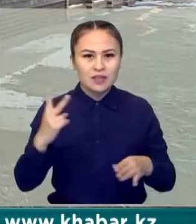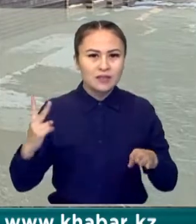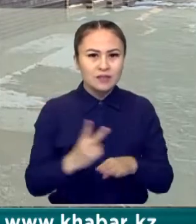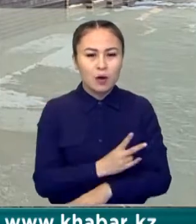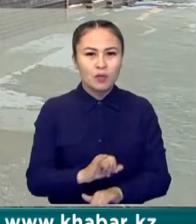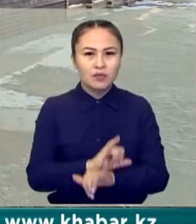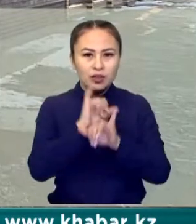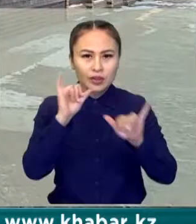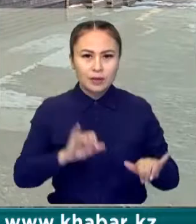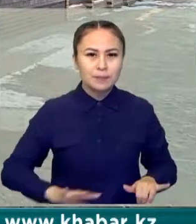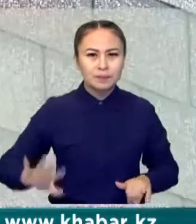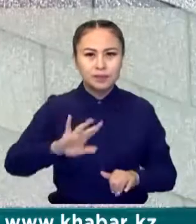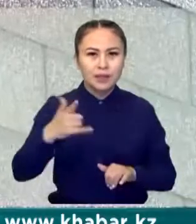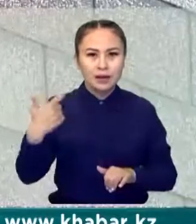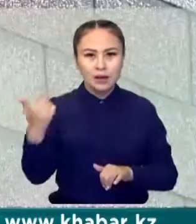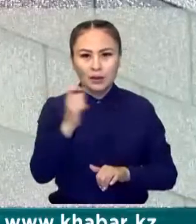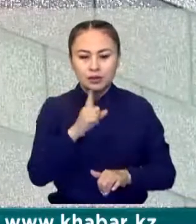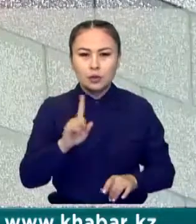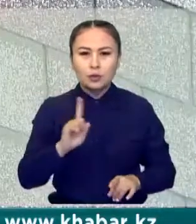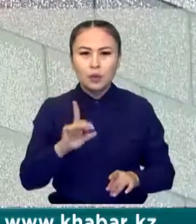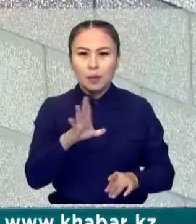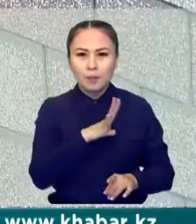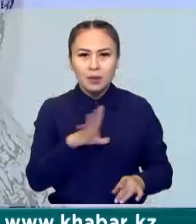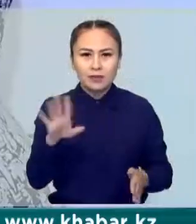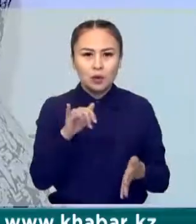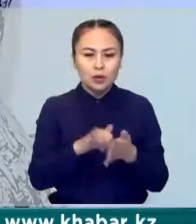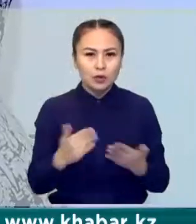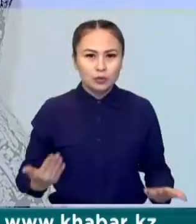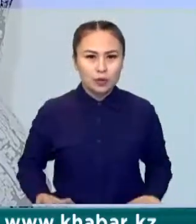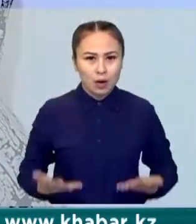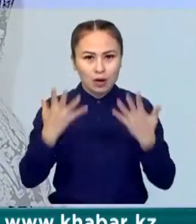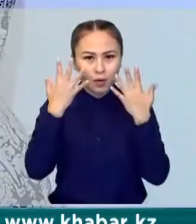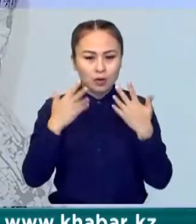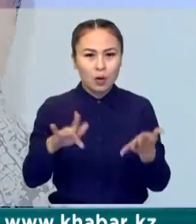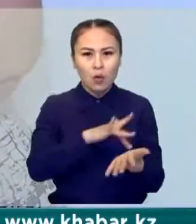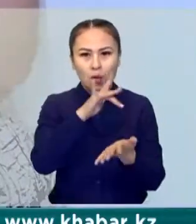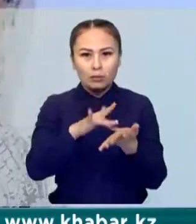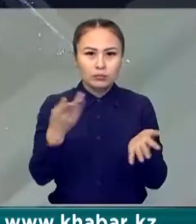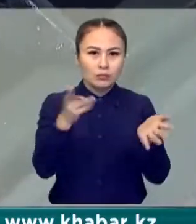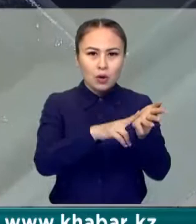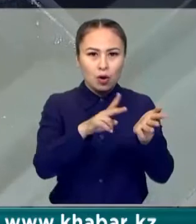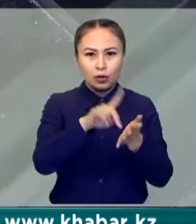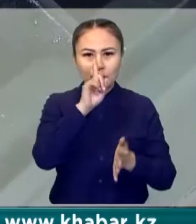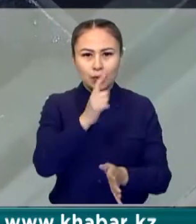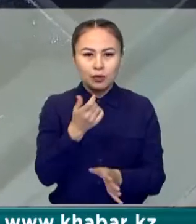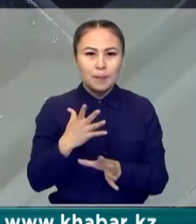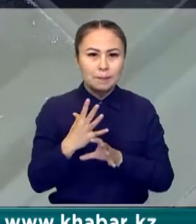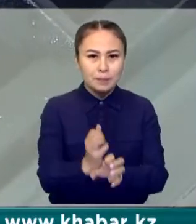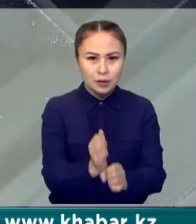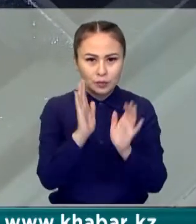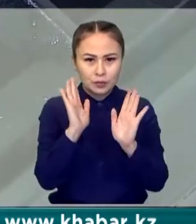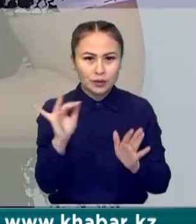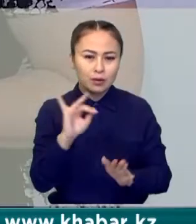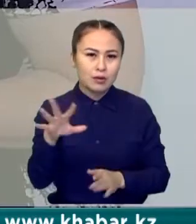жоғары. Шалғай елді мекендерге газ жетуі тұрғындардың жайлы тұрмыс іздеп қалаға жаппай қоныс аударуын азайтпақ,